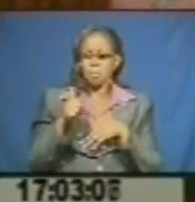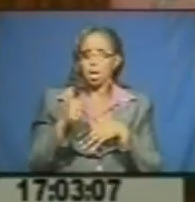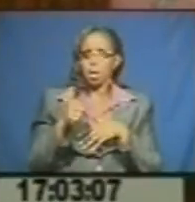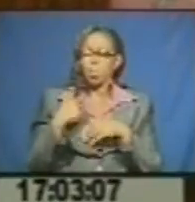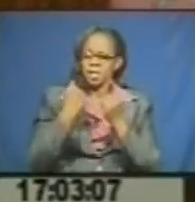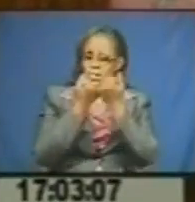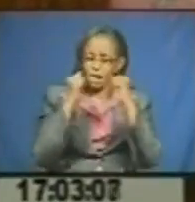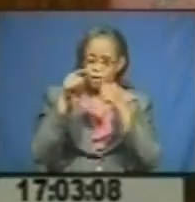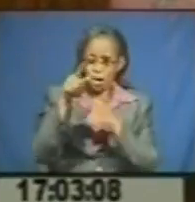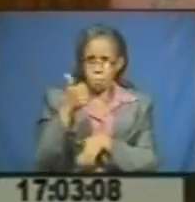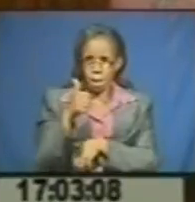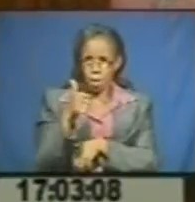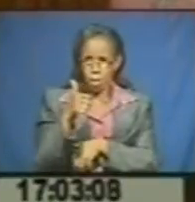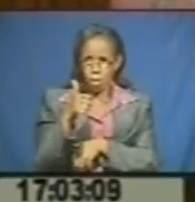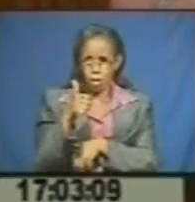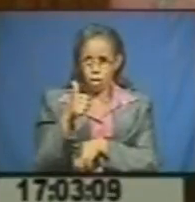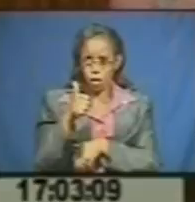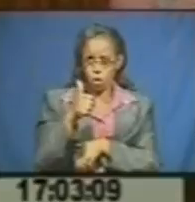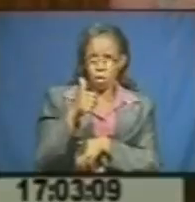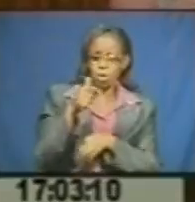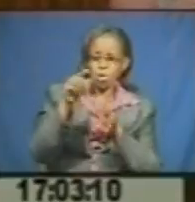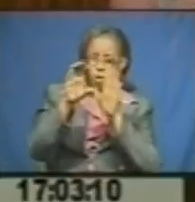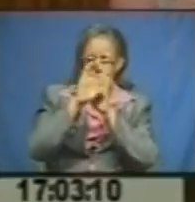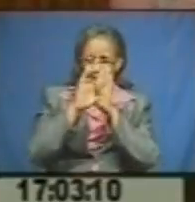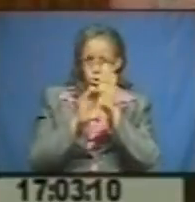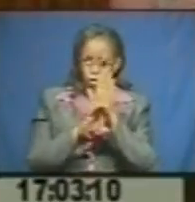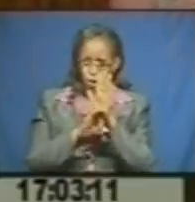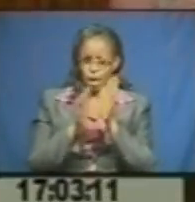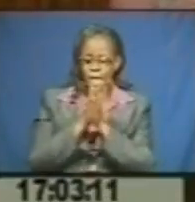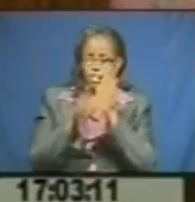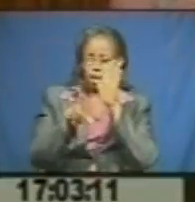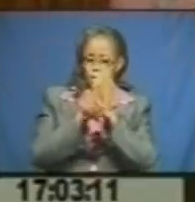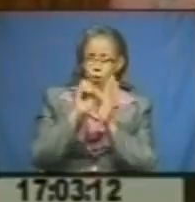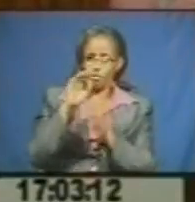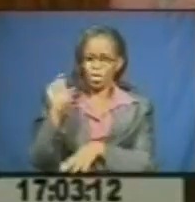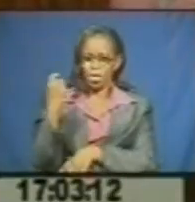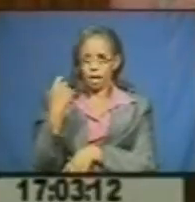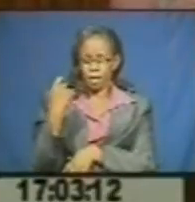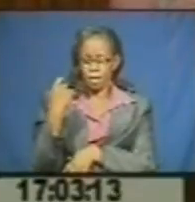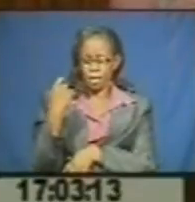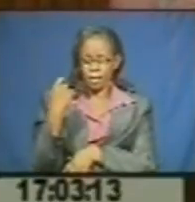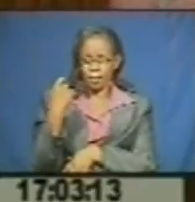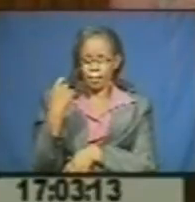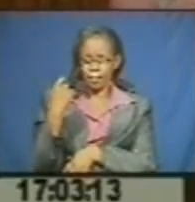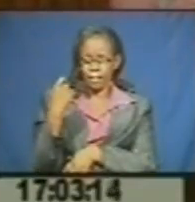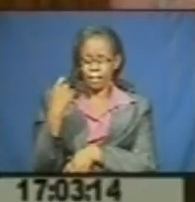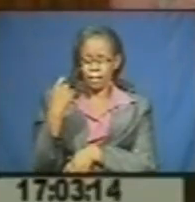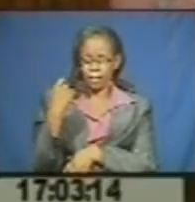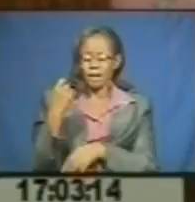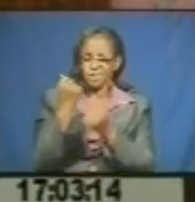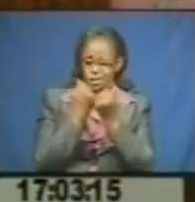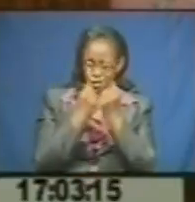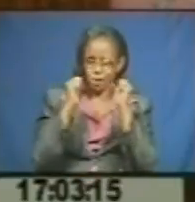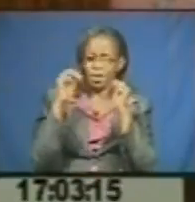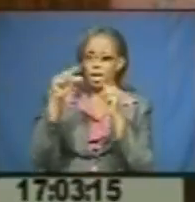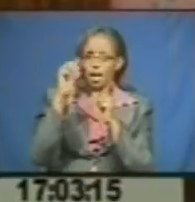saved him. He did. It is the constitution and the law of Kenya which has saved the